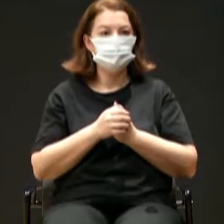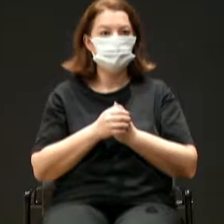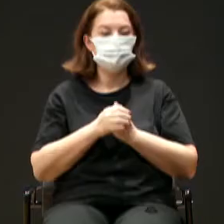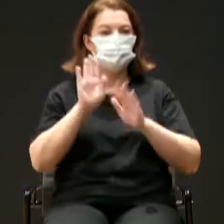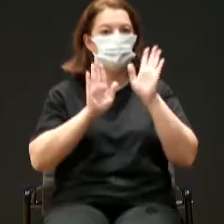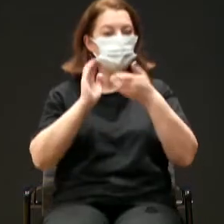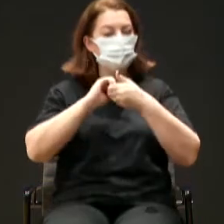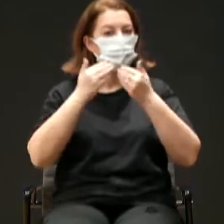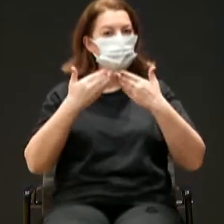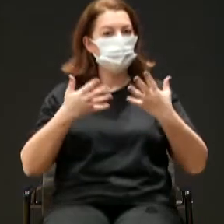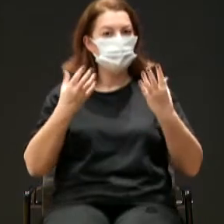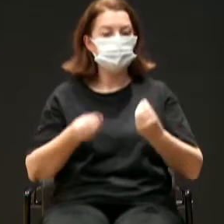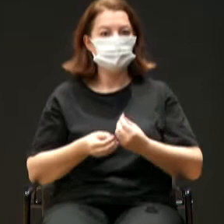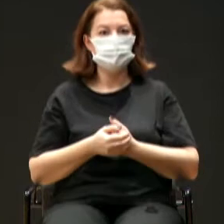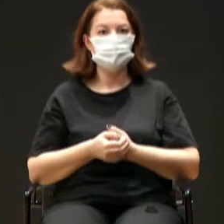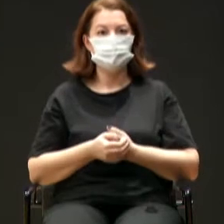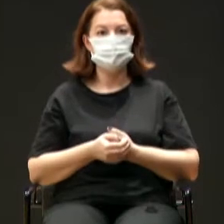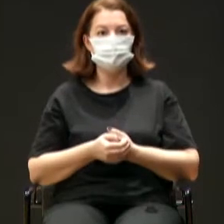oy birliğiyle kabul edilmiştir.